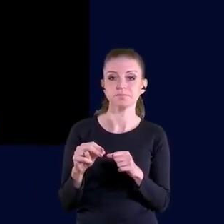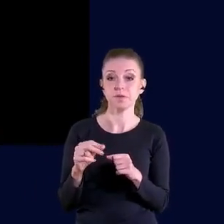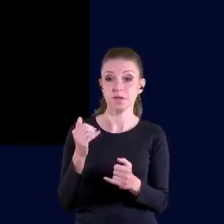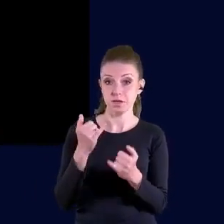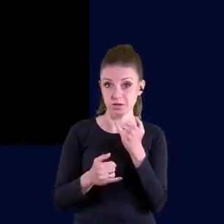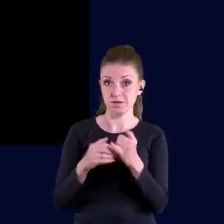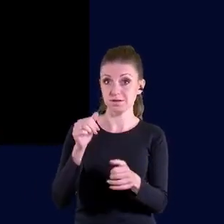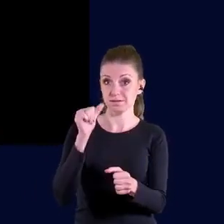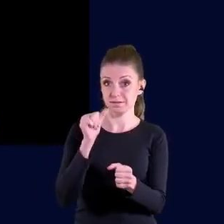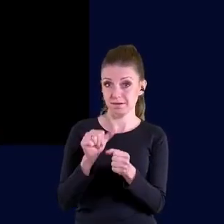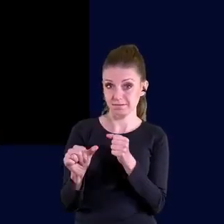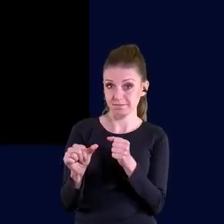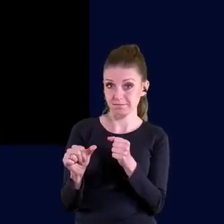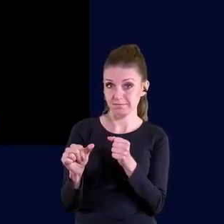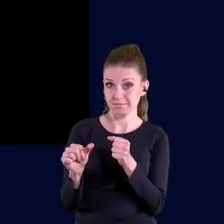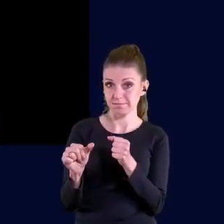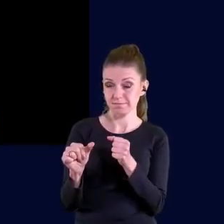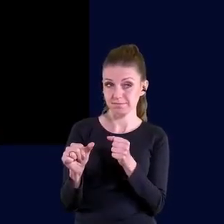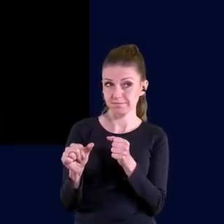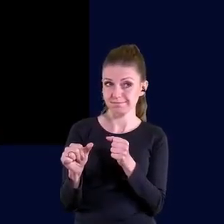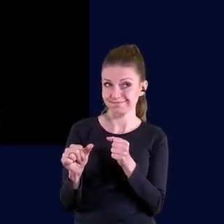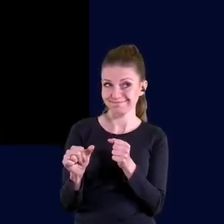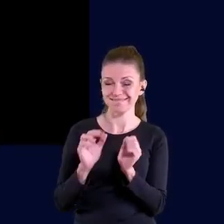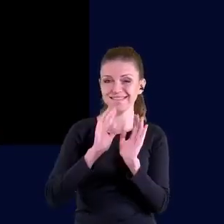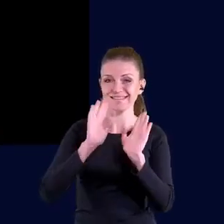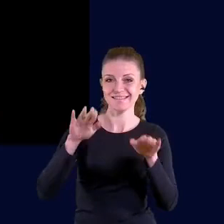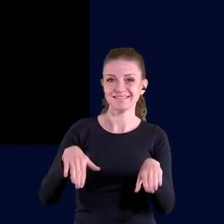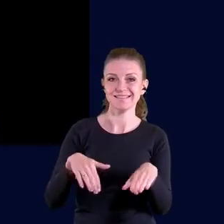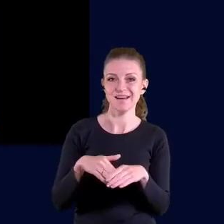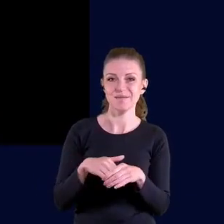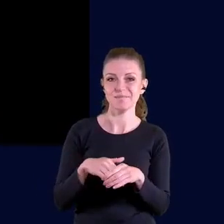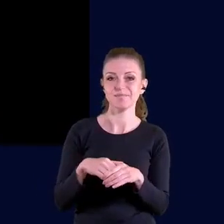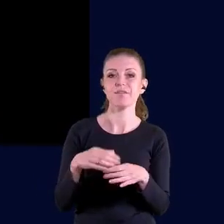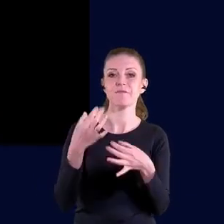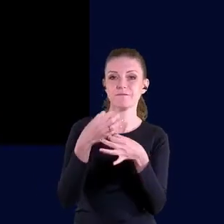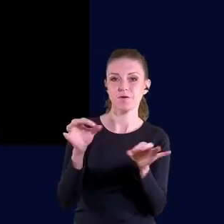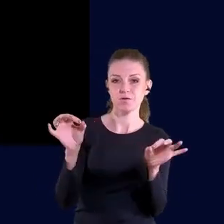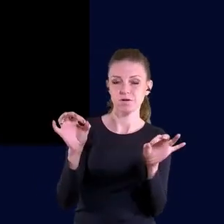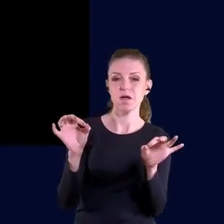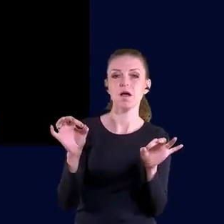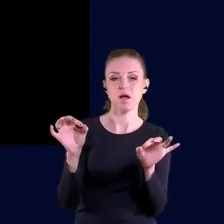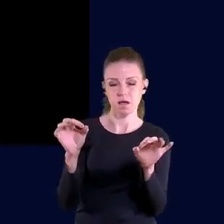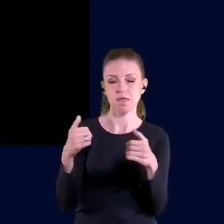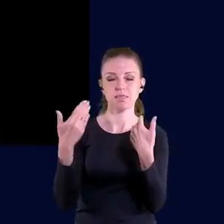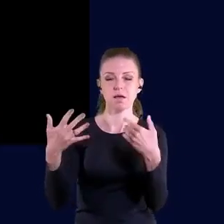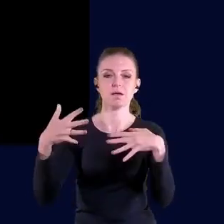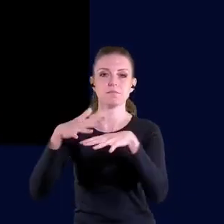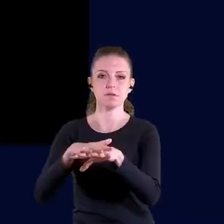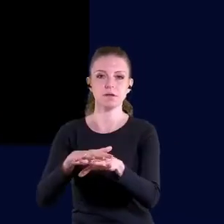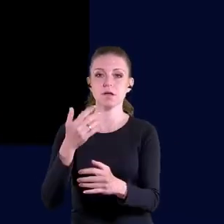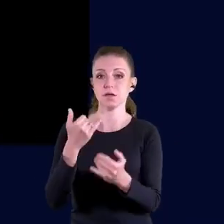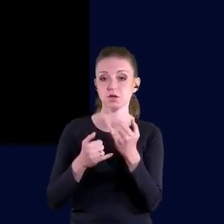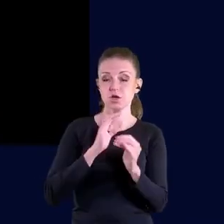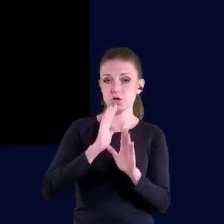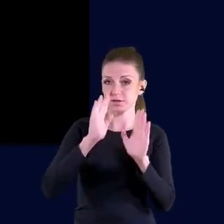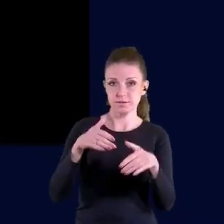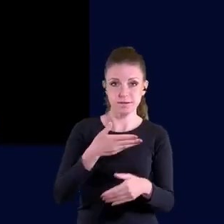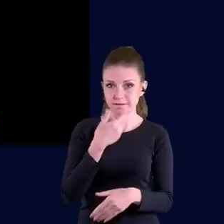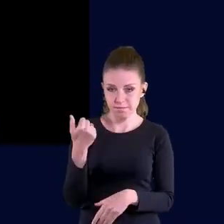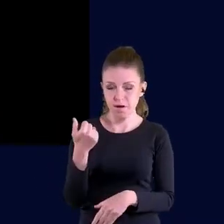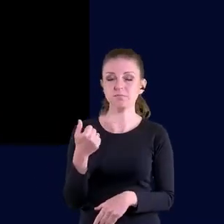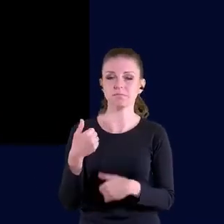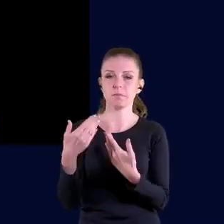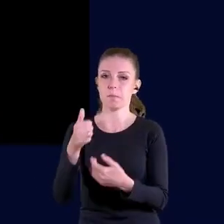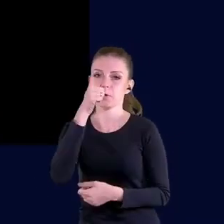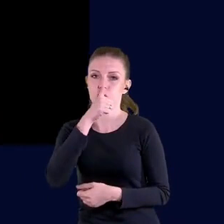jest jest najczęściej wolną licencją to wtedy to jest hybryda a jeżeli te licencji nie ma to jest